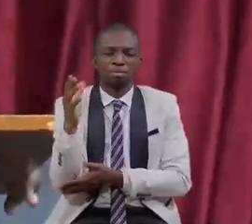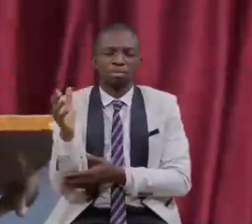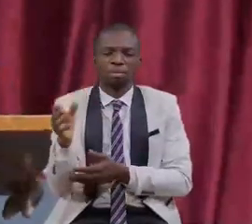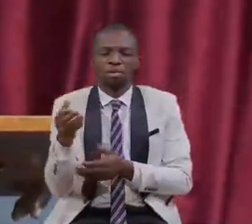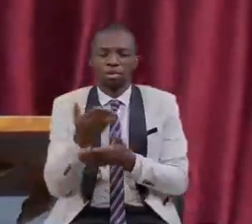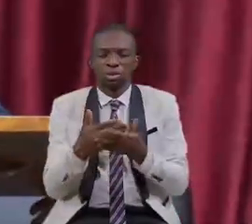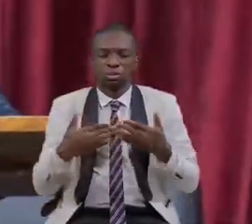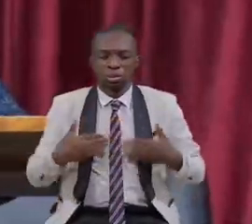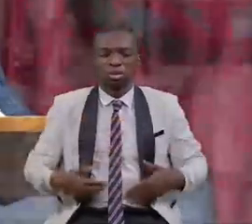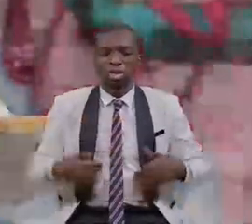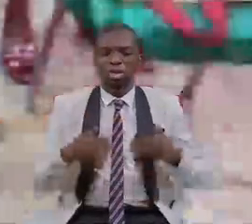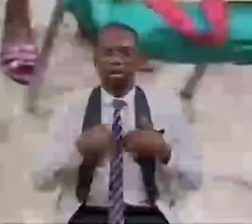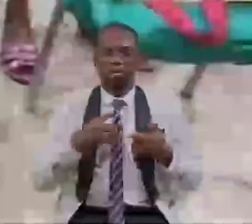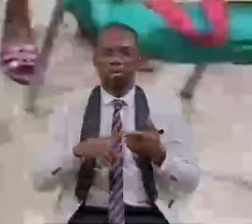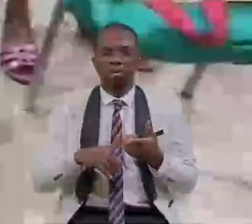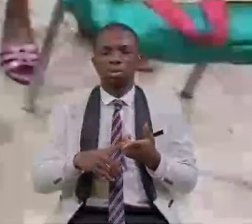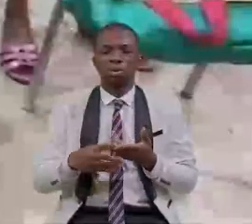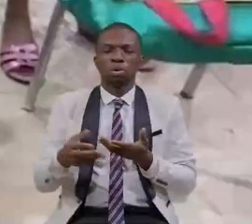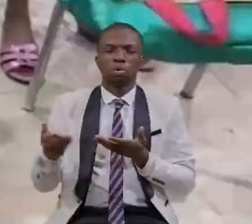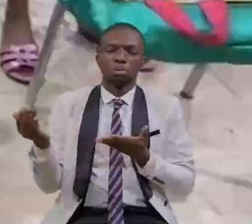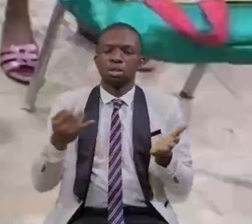Quelqu'un doit l'amener du champ au marché.